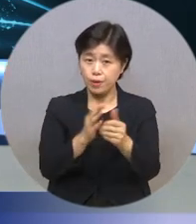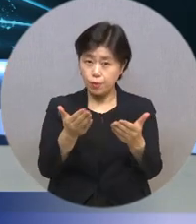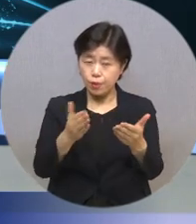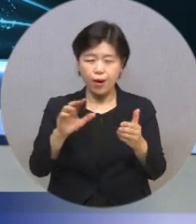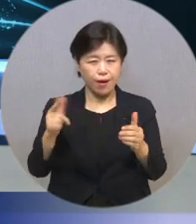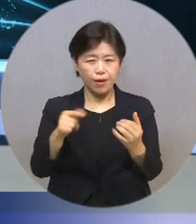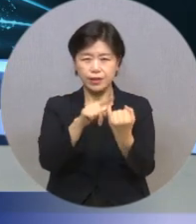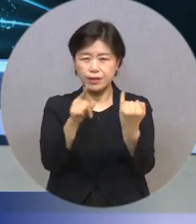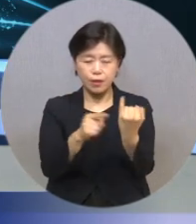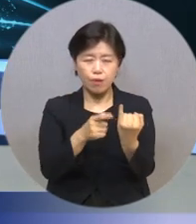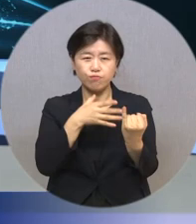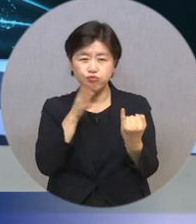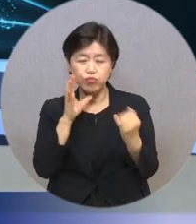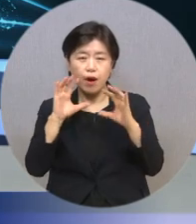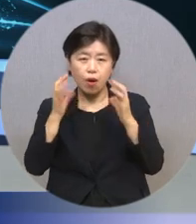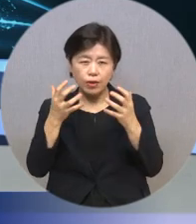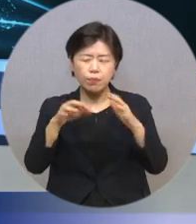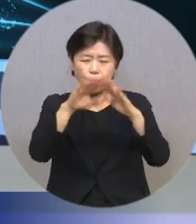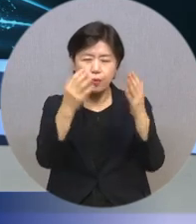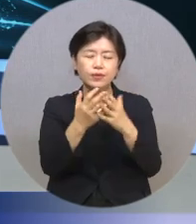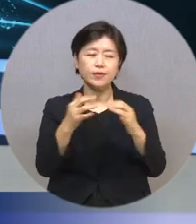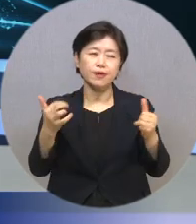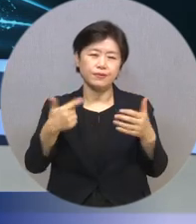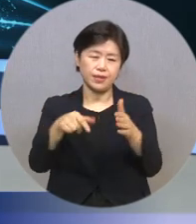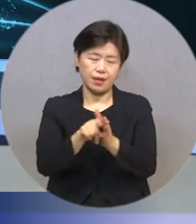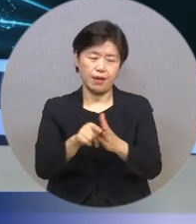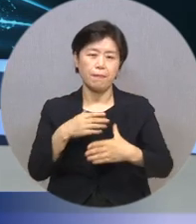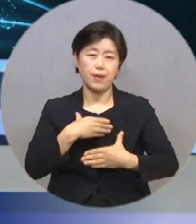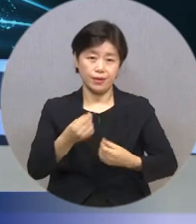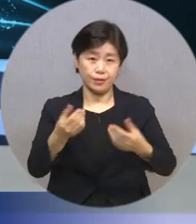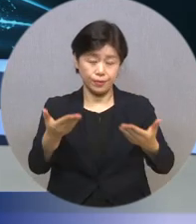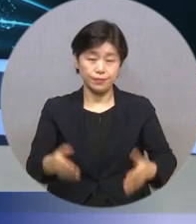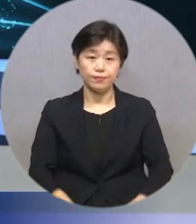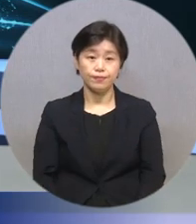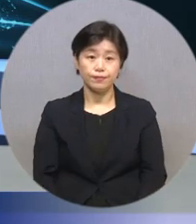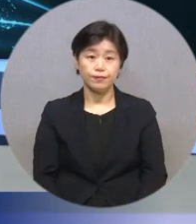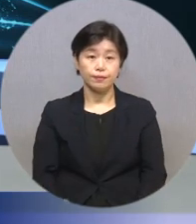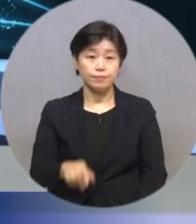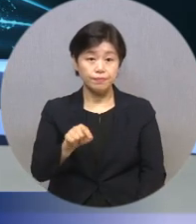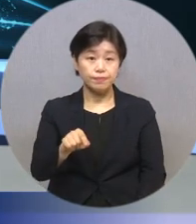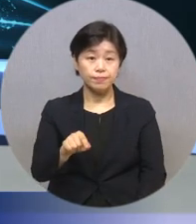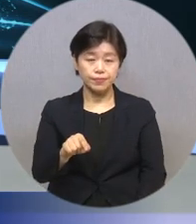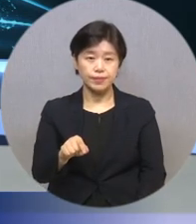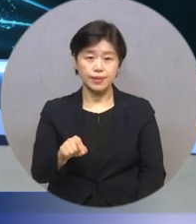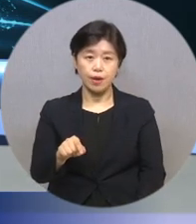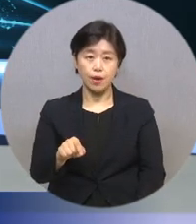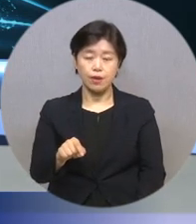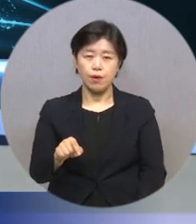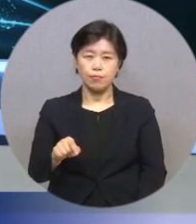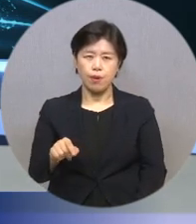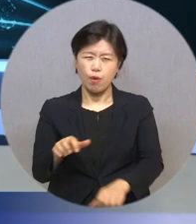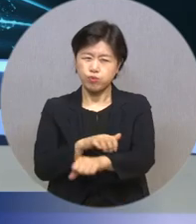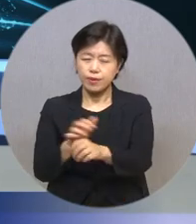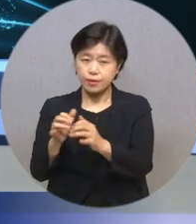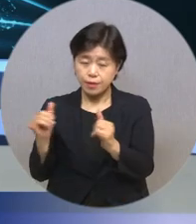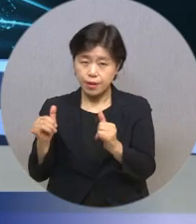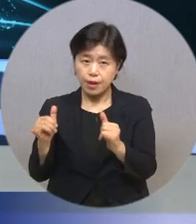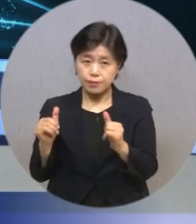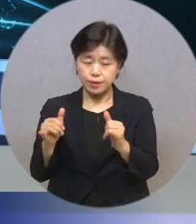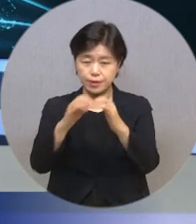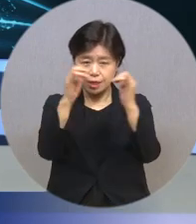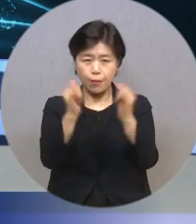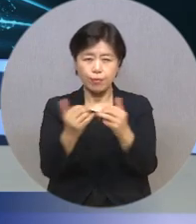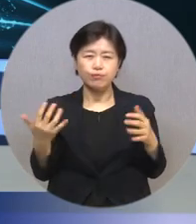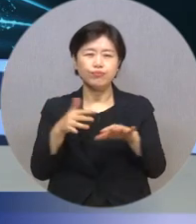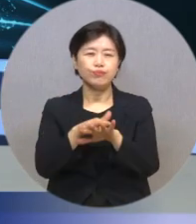어린이 등 모두의 편의를 위한 길입니다 그리고 이동편인은 이들이 사회로 나아가는 중요한 수단이기도 합니다